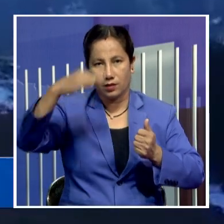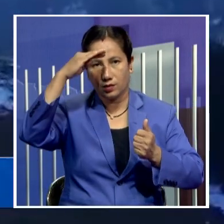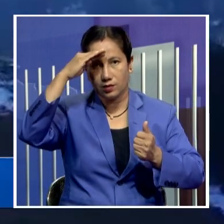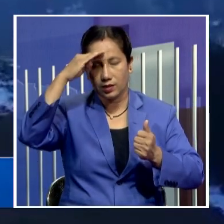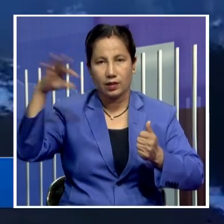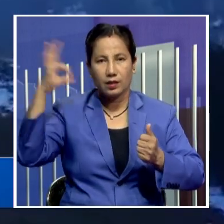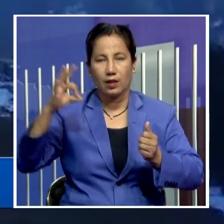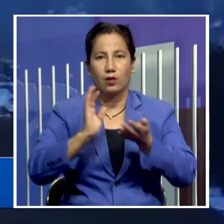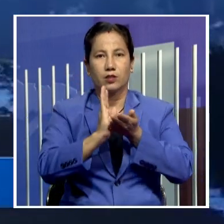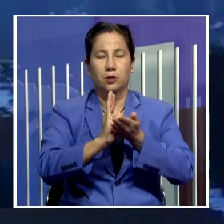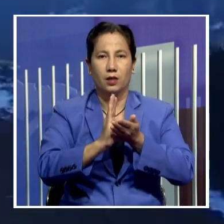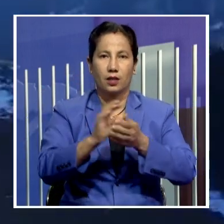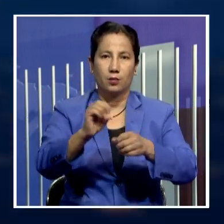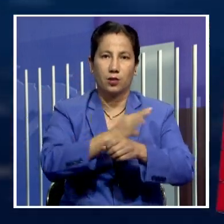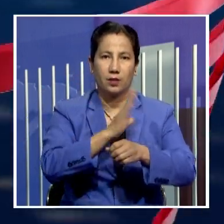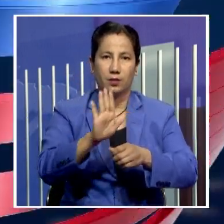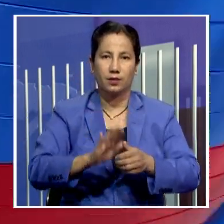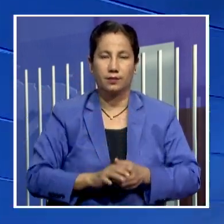प्रभावित।